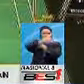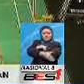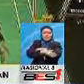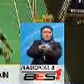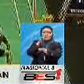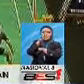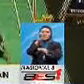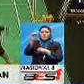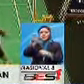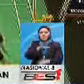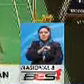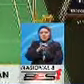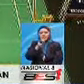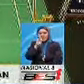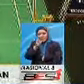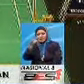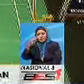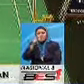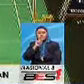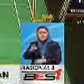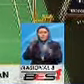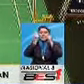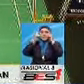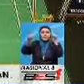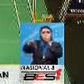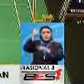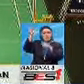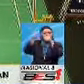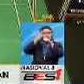katan Bu mengejutkan pilihan pertama dari Korea